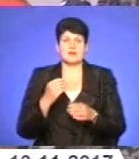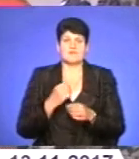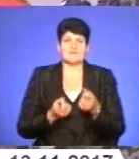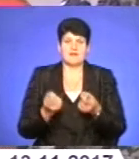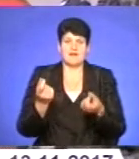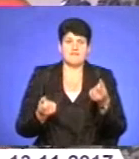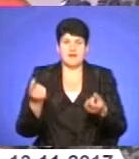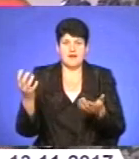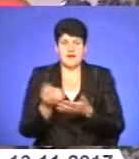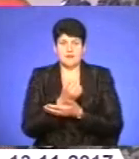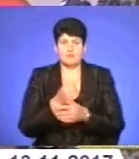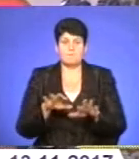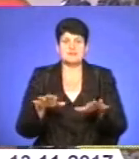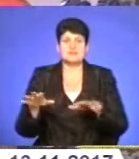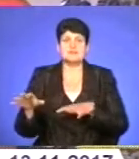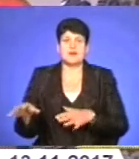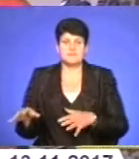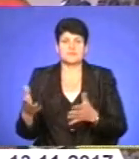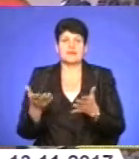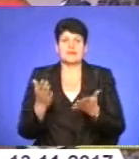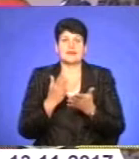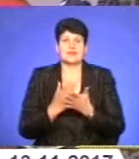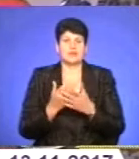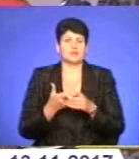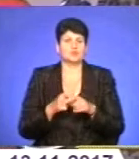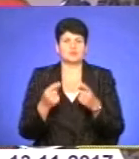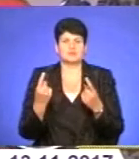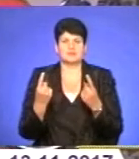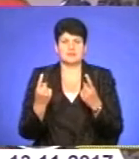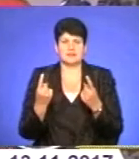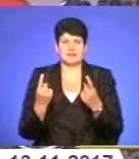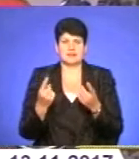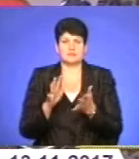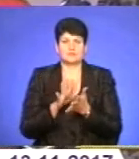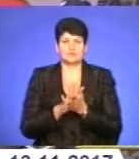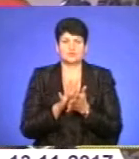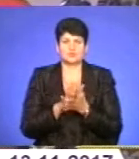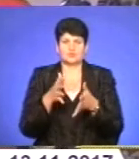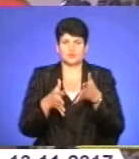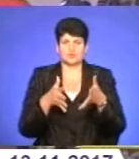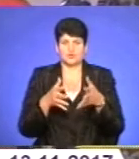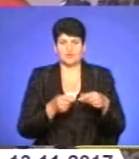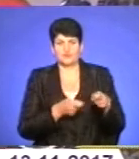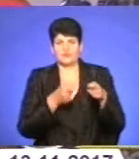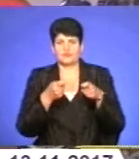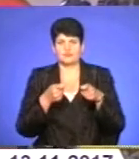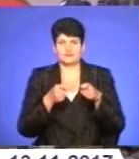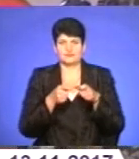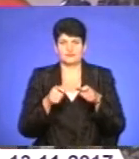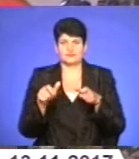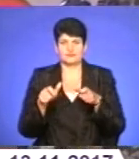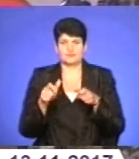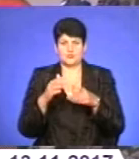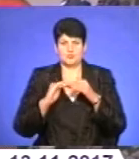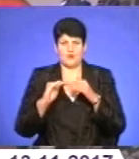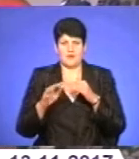ці місця, де є дуже великий винос грязі з полів. Значить,